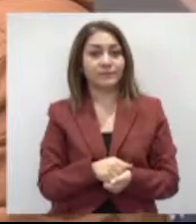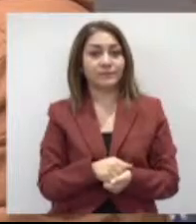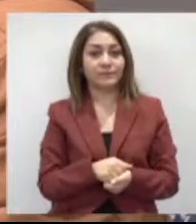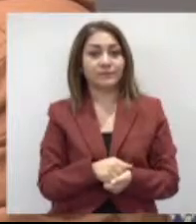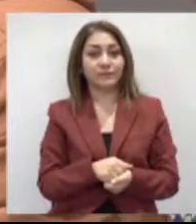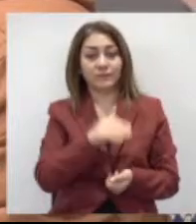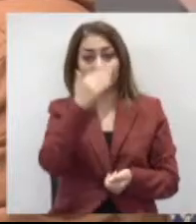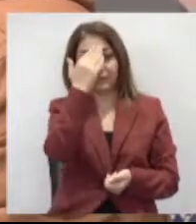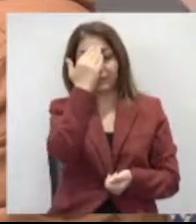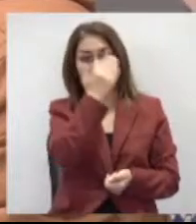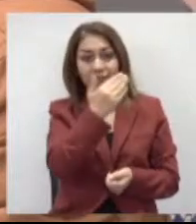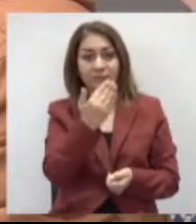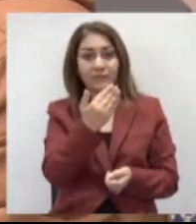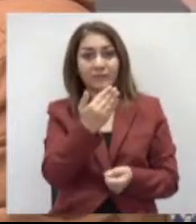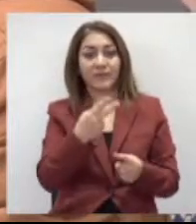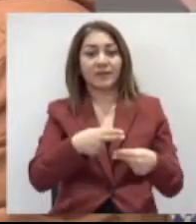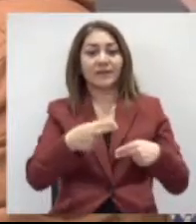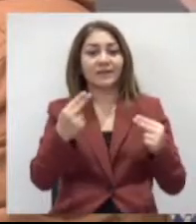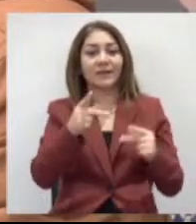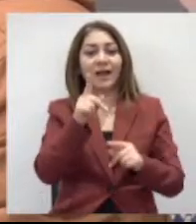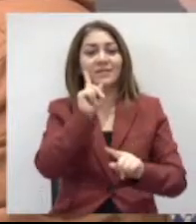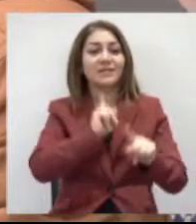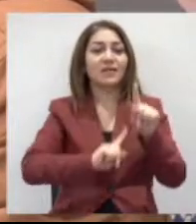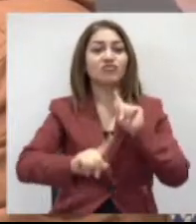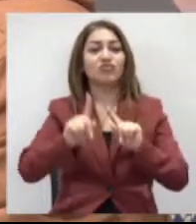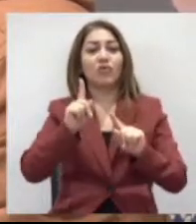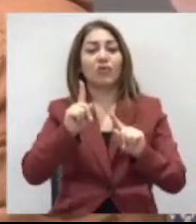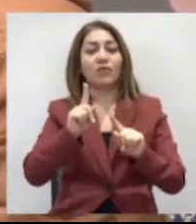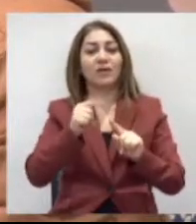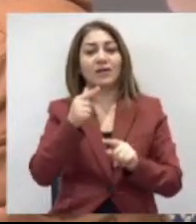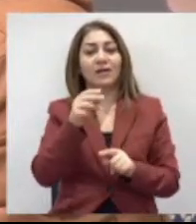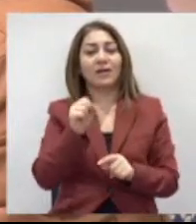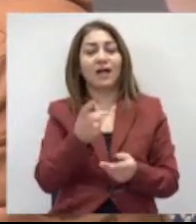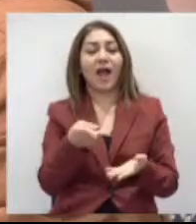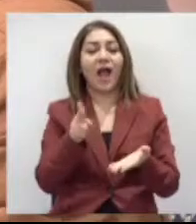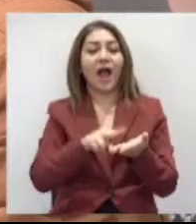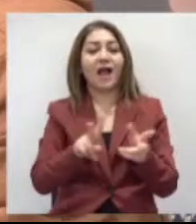քաղաքացիական ծառայության, ուրեմն հանձնաժողովը, որոնցում